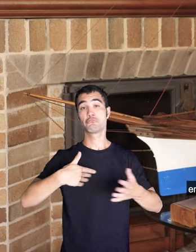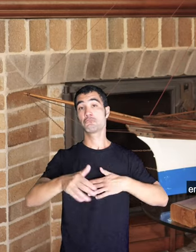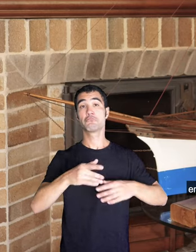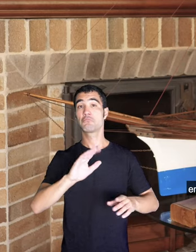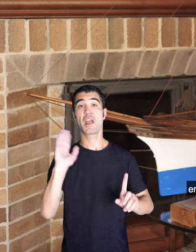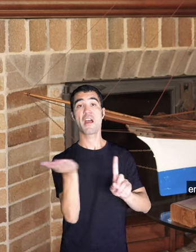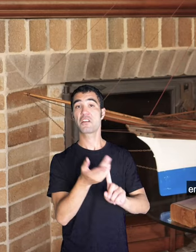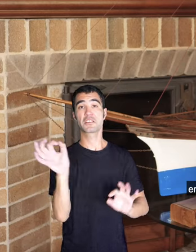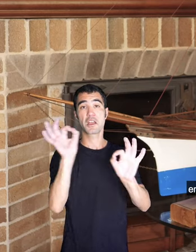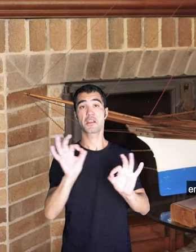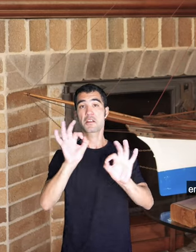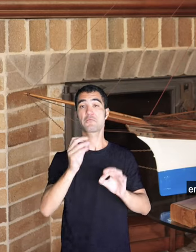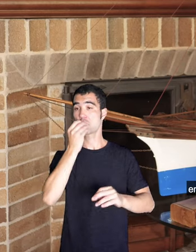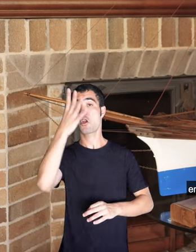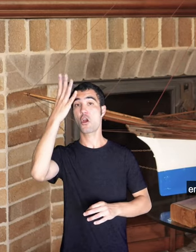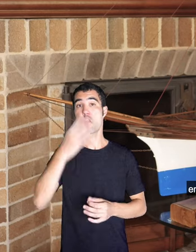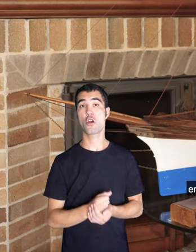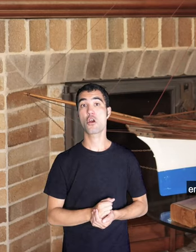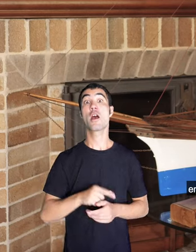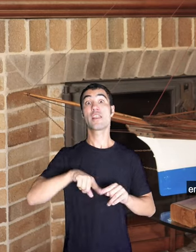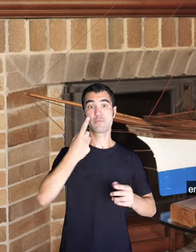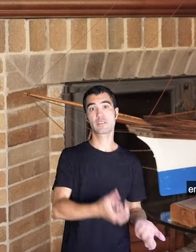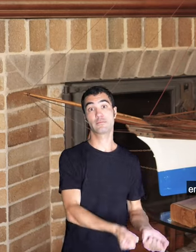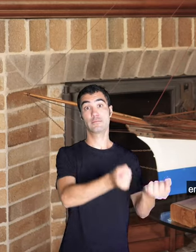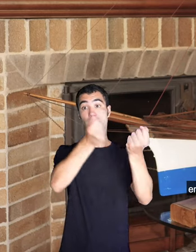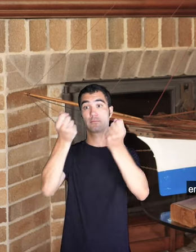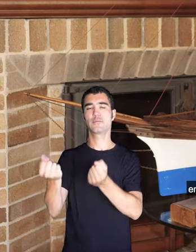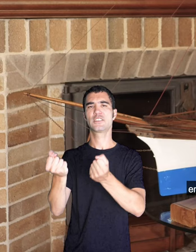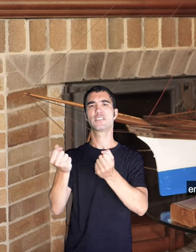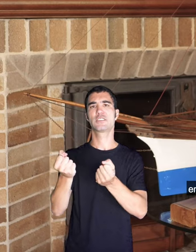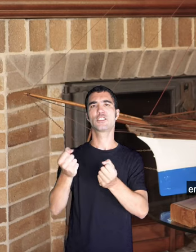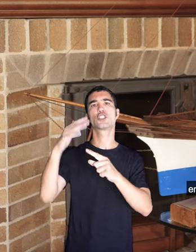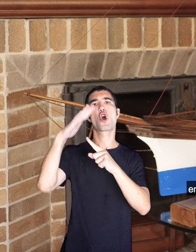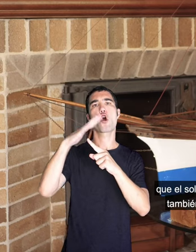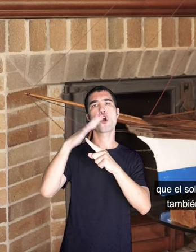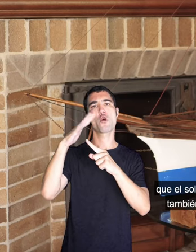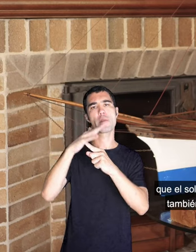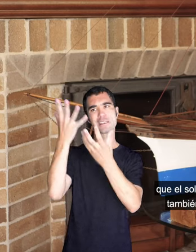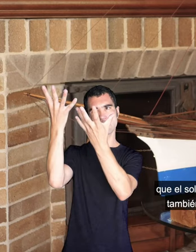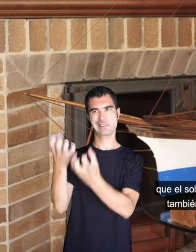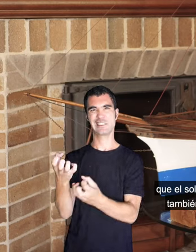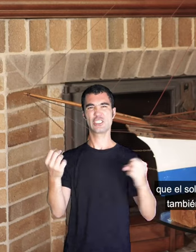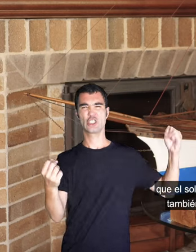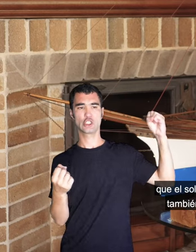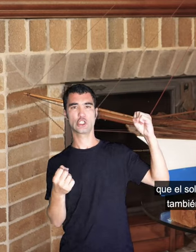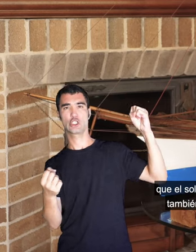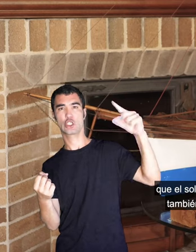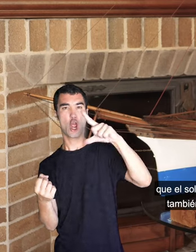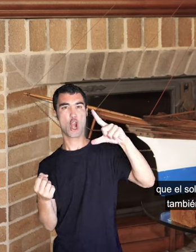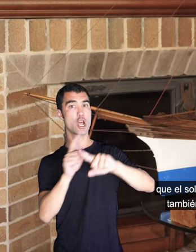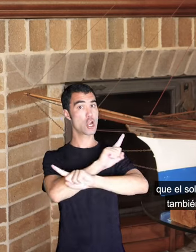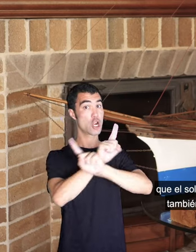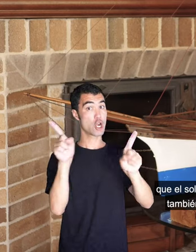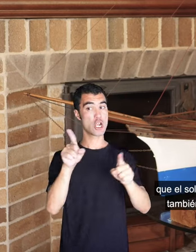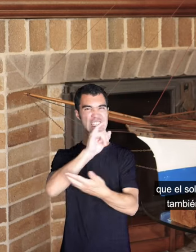gent de mal, al contrari. Després l'havies de treure i deixava secar a sombra, que el sol no la deixava